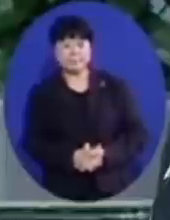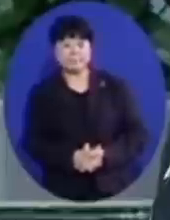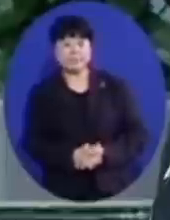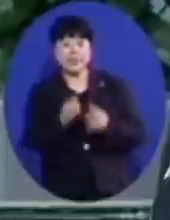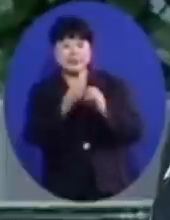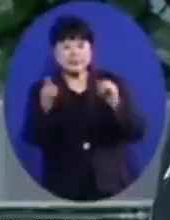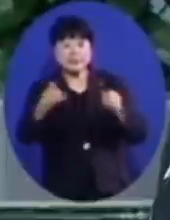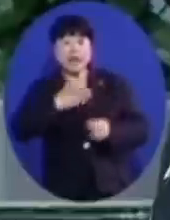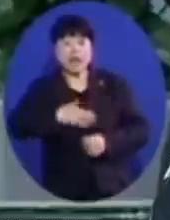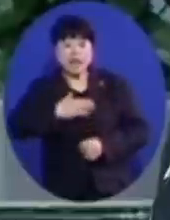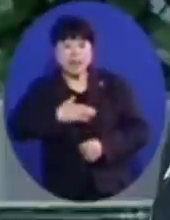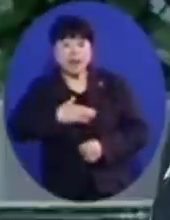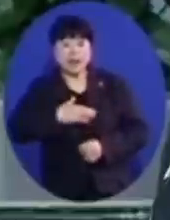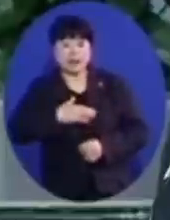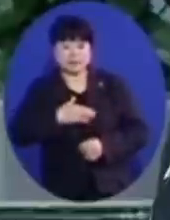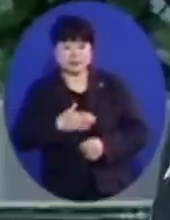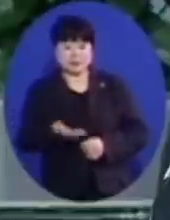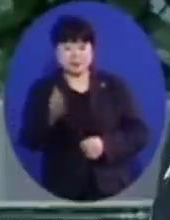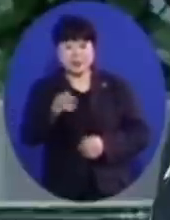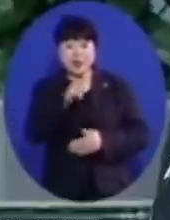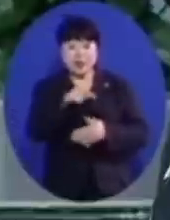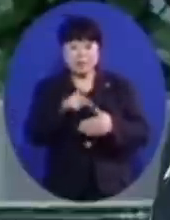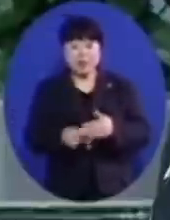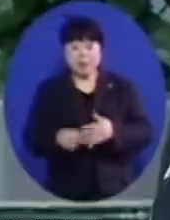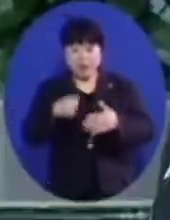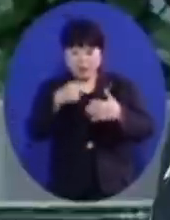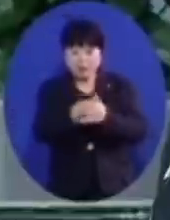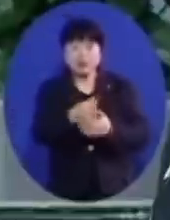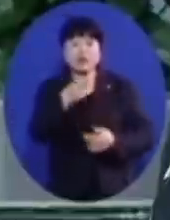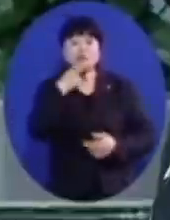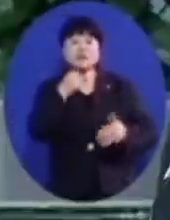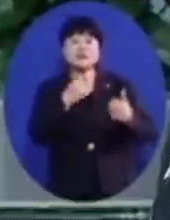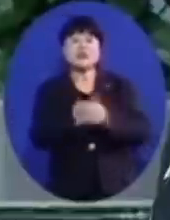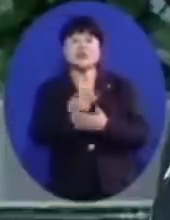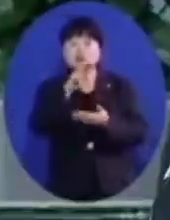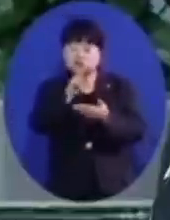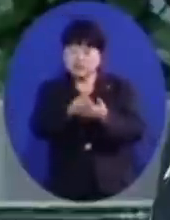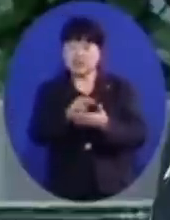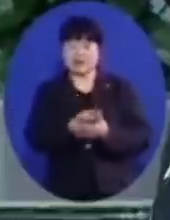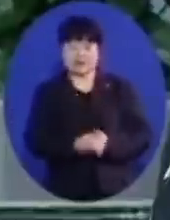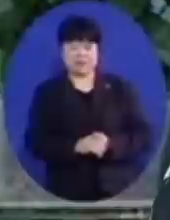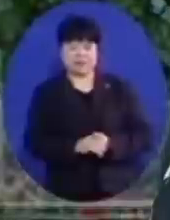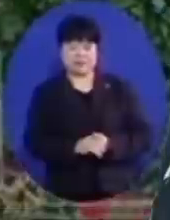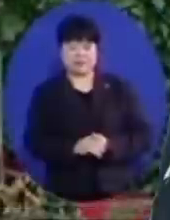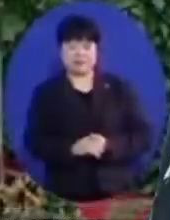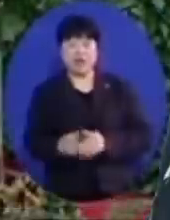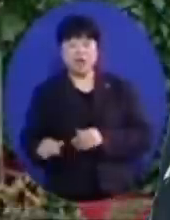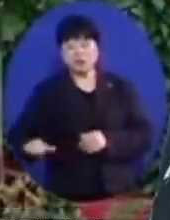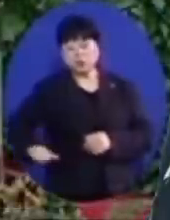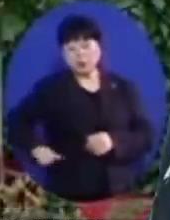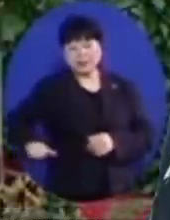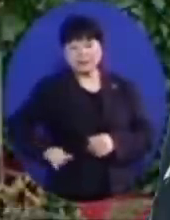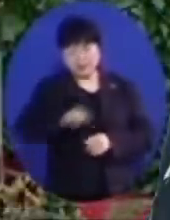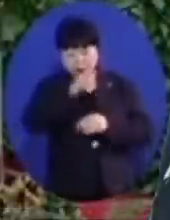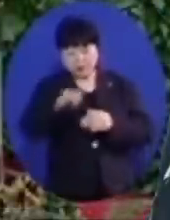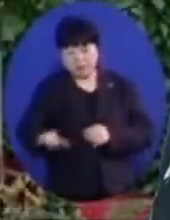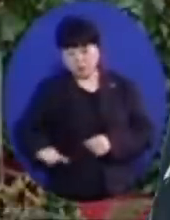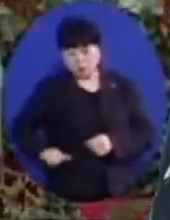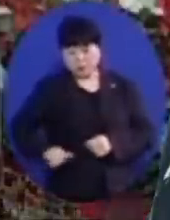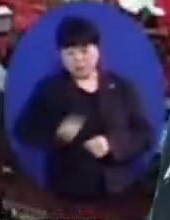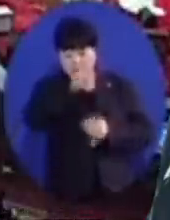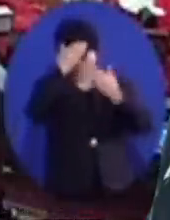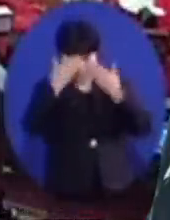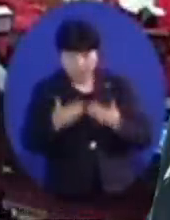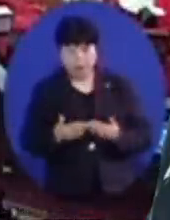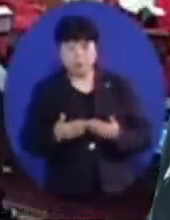사람들이 다 알아요 그러나 마음에 결단을 안 내리는 것입니다 한 소매치기가 평생을 소매치기로 감옥을